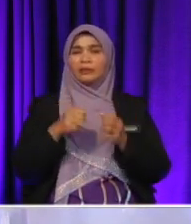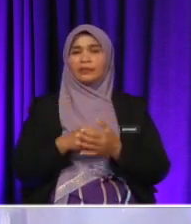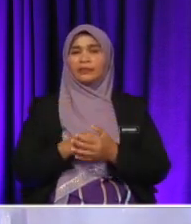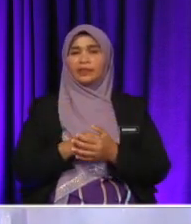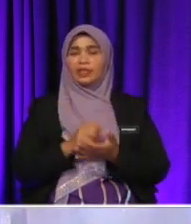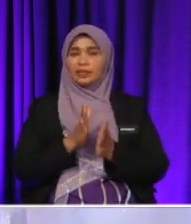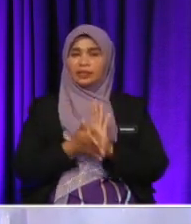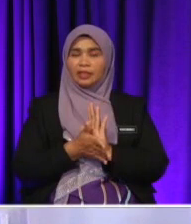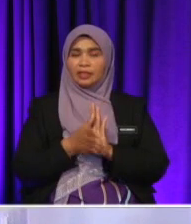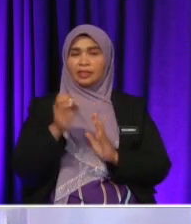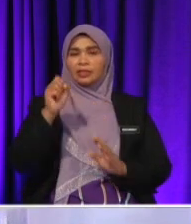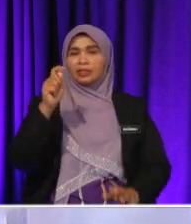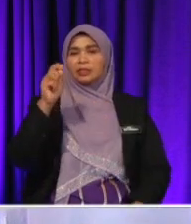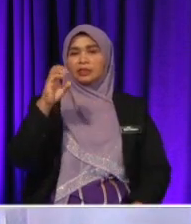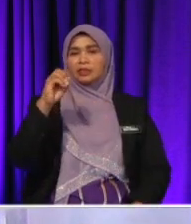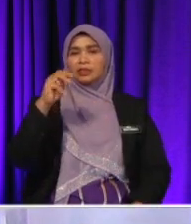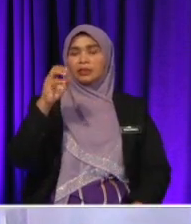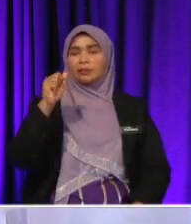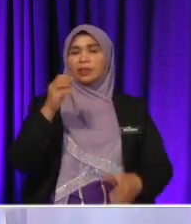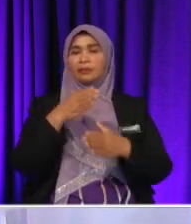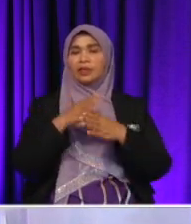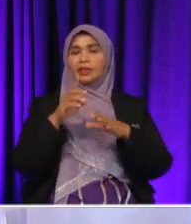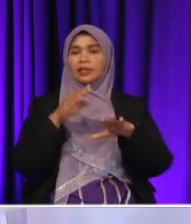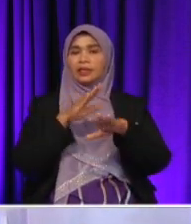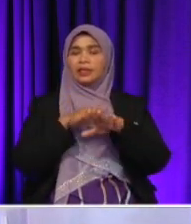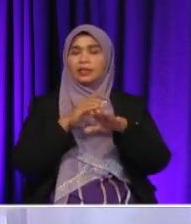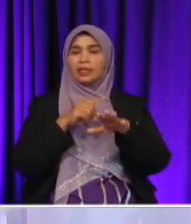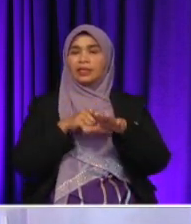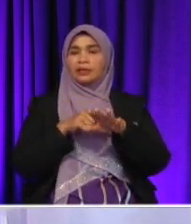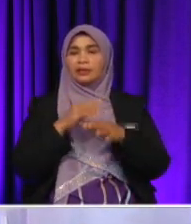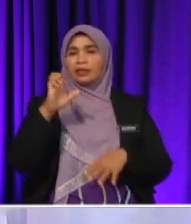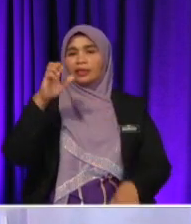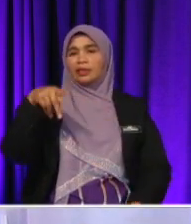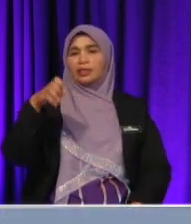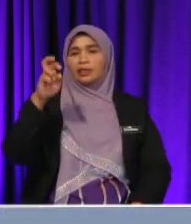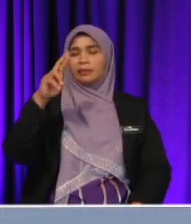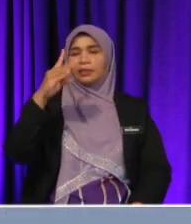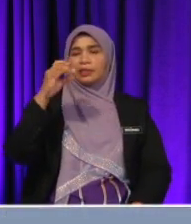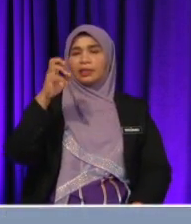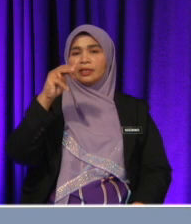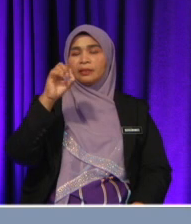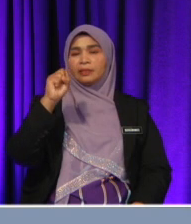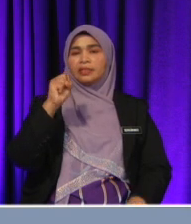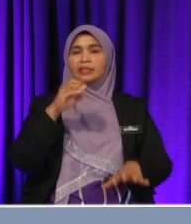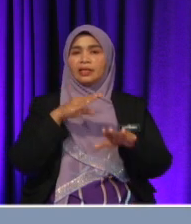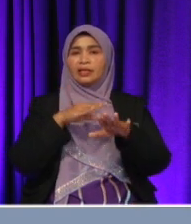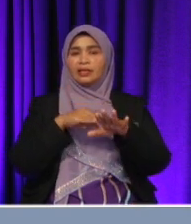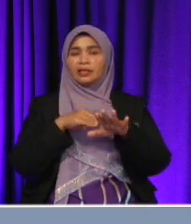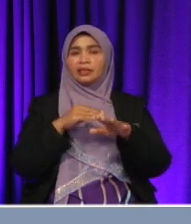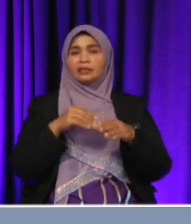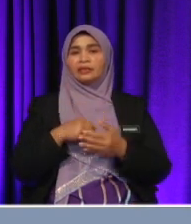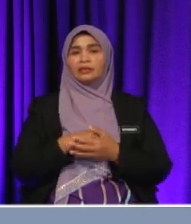bagian atas daun yang ketiga epidermi atas diliputi keberlilin